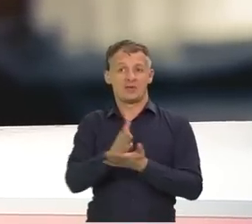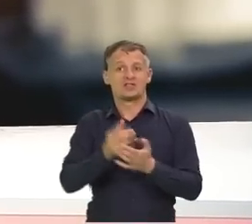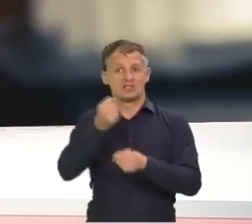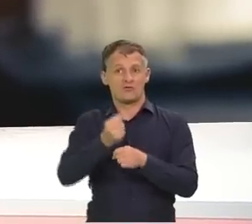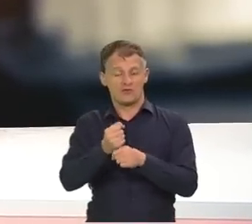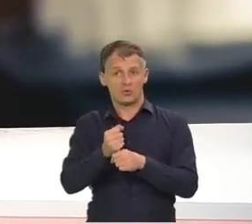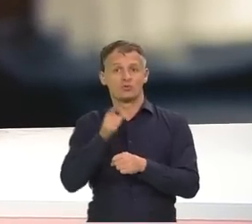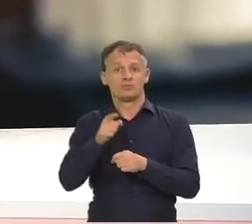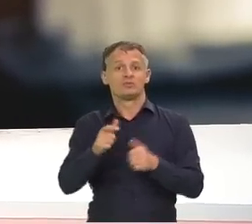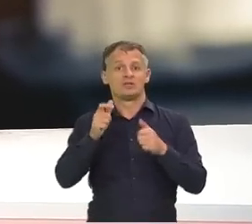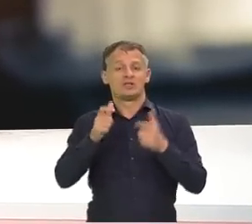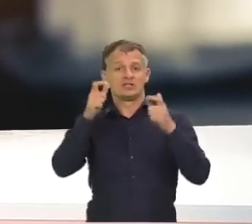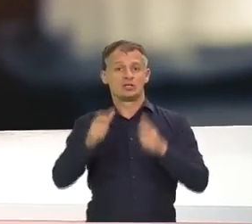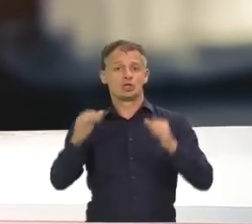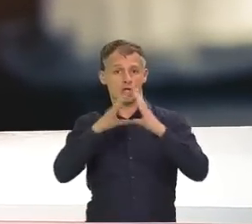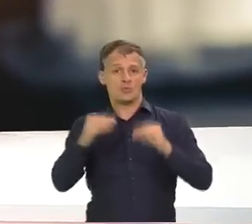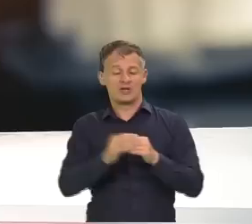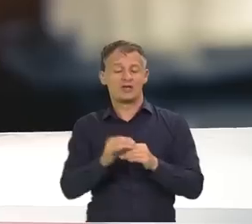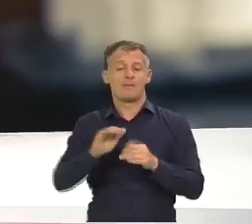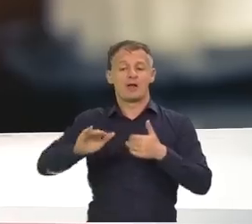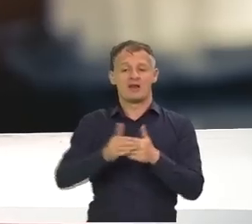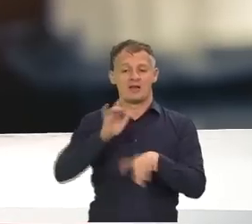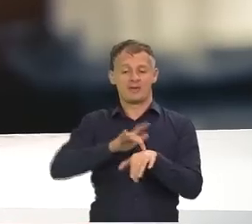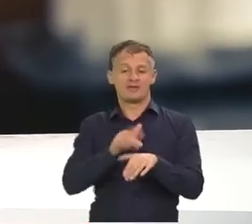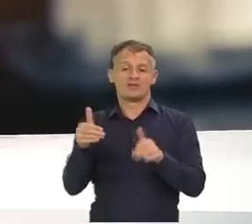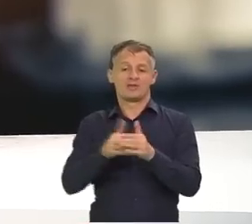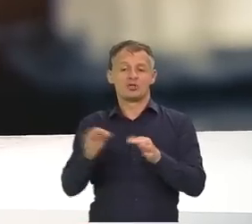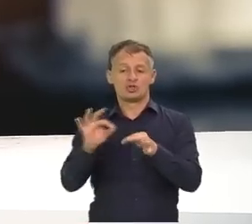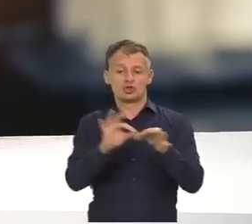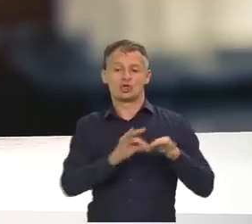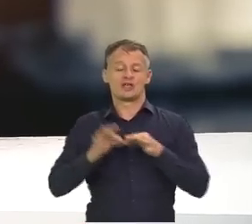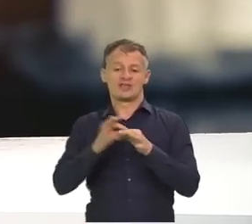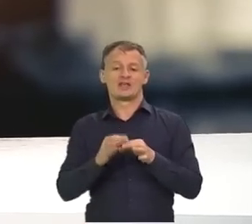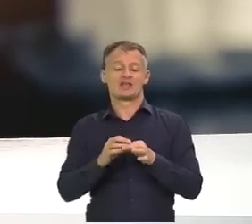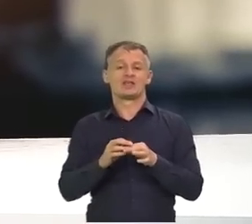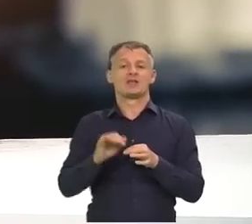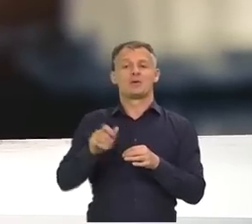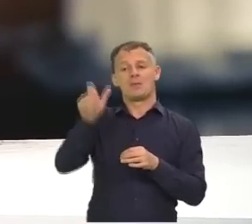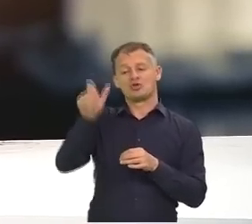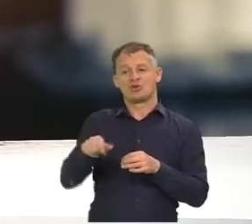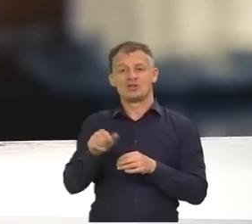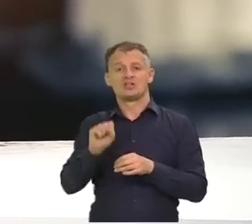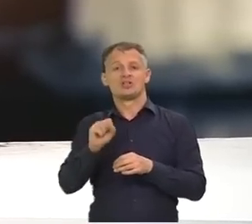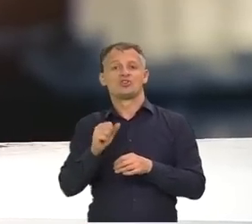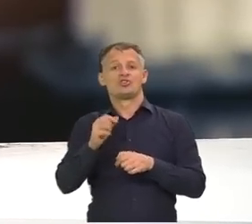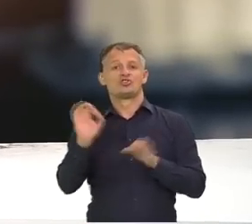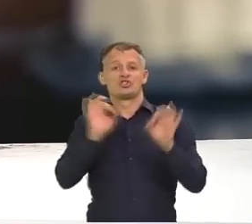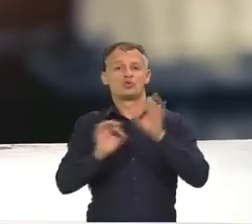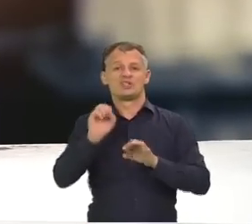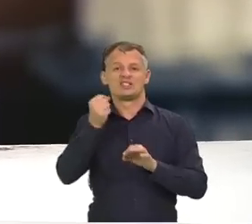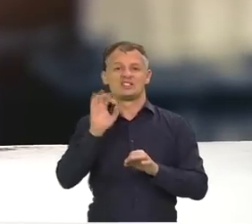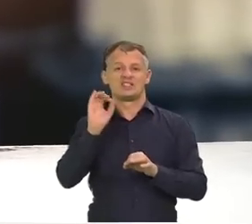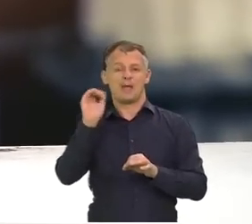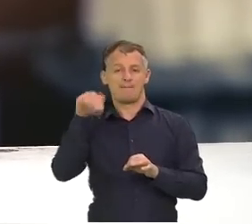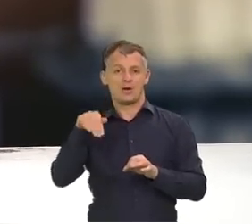Pe lângă dedicarea medicilor, e nevoie și de solidaritatea semenilor. Celulele STEM, la fel ca sângele, pot fi dăruite prin